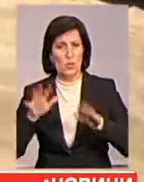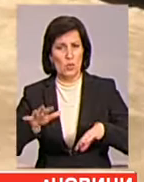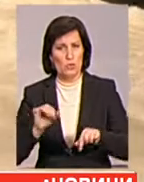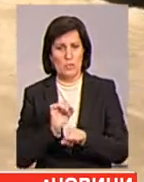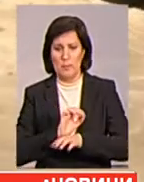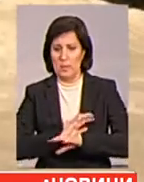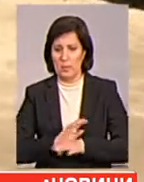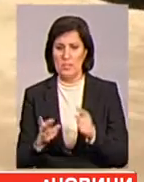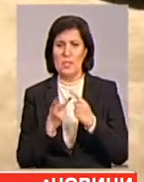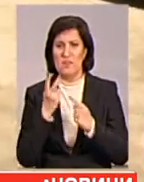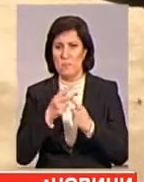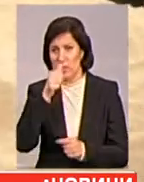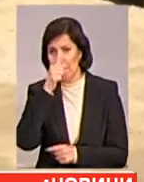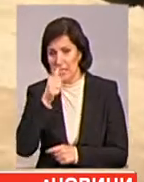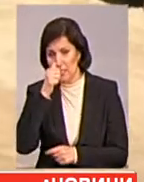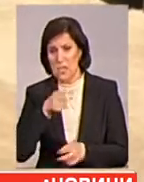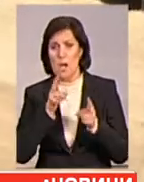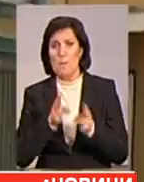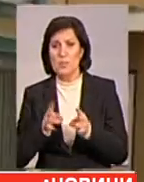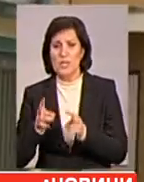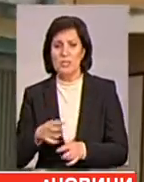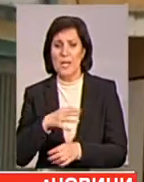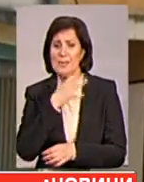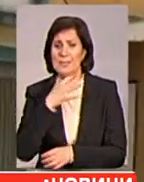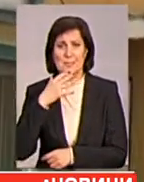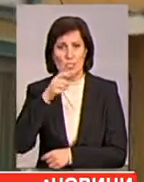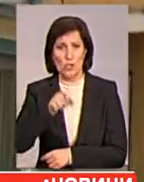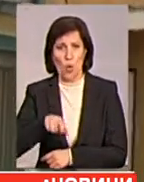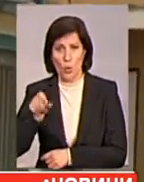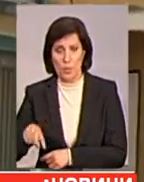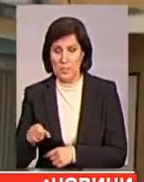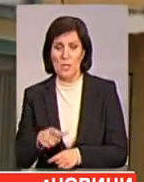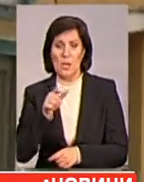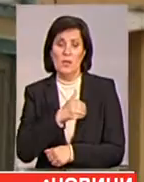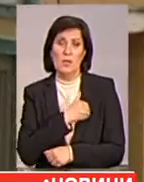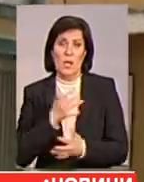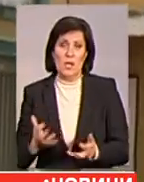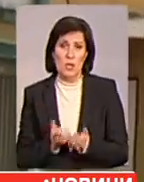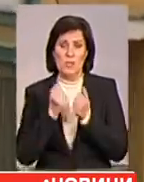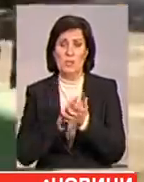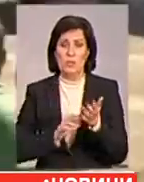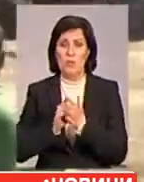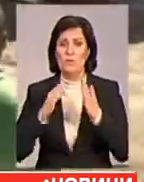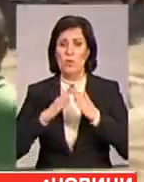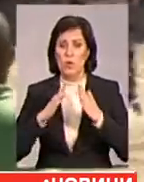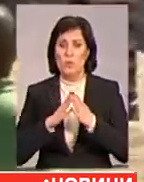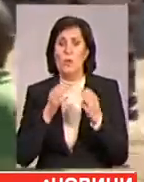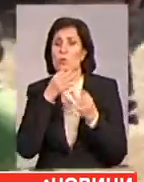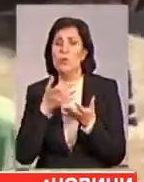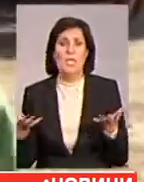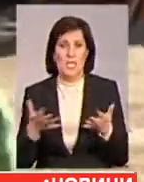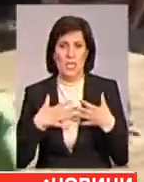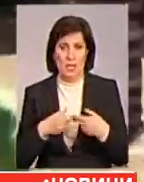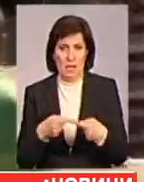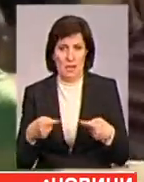не припиняються півтора місяця. Постраждали тисячі колумбійців. Люди намагаються рятувати зі зруйнованих домівок бодай якісь